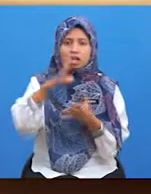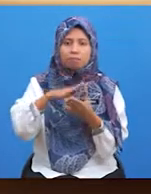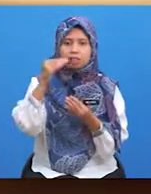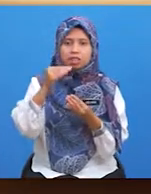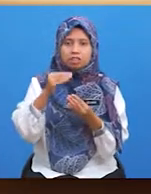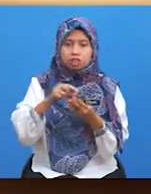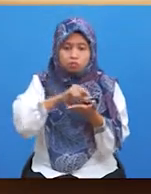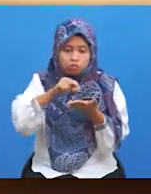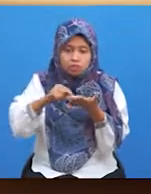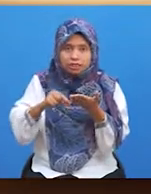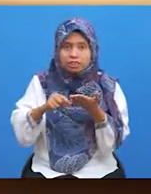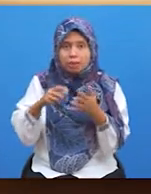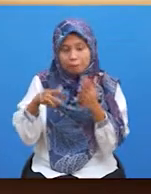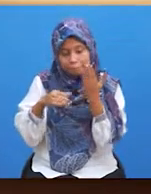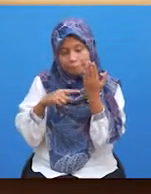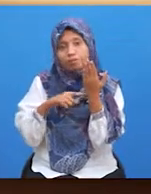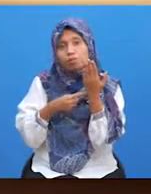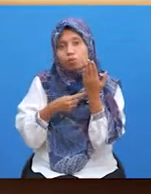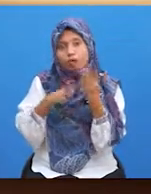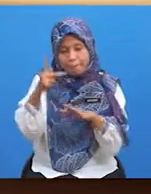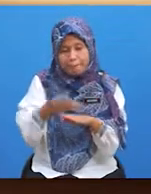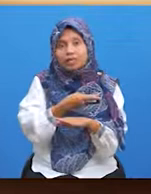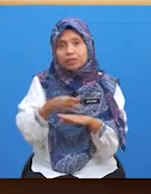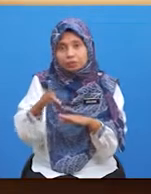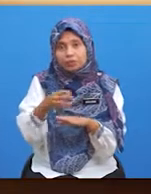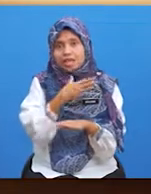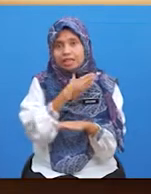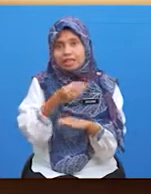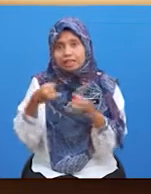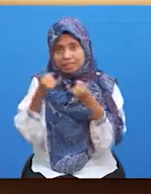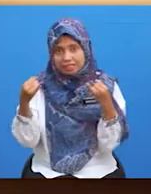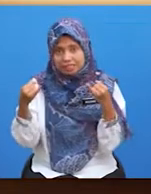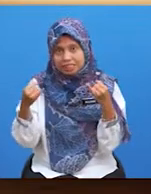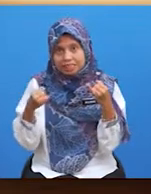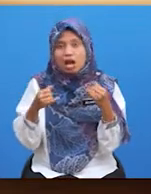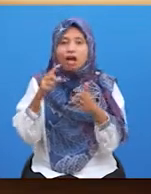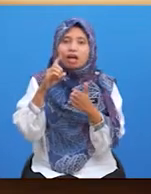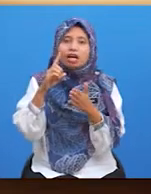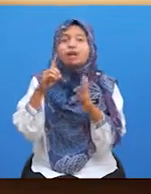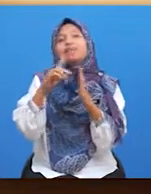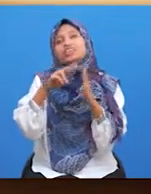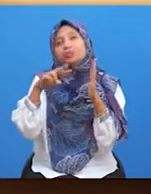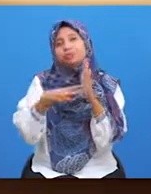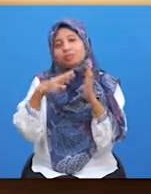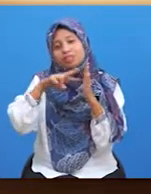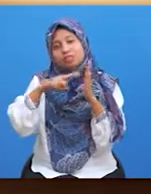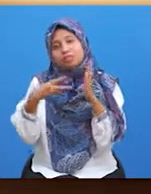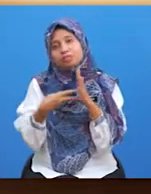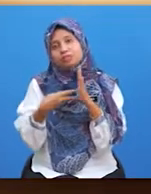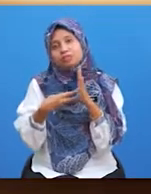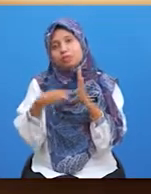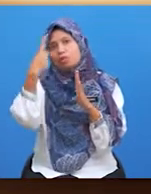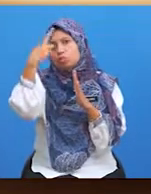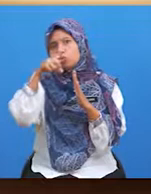menulis pendahuluan, jenis pantun dan juga jenis takrif umum. Untuk